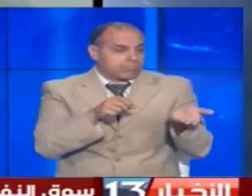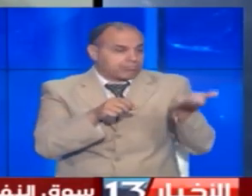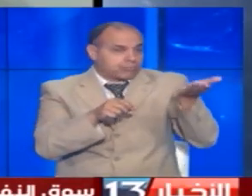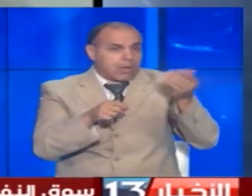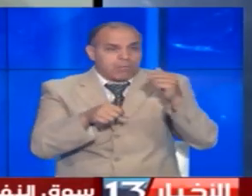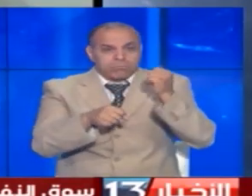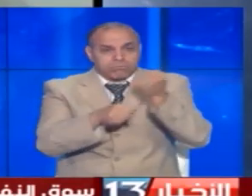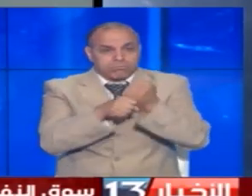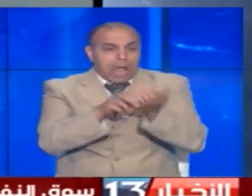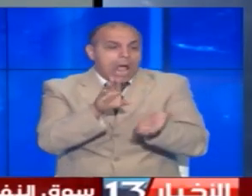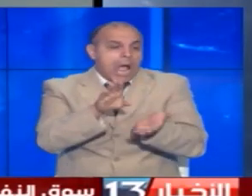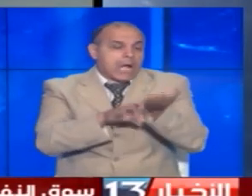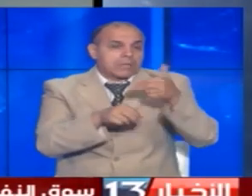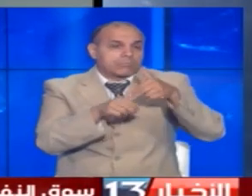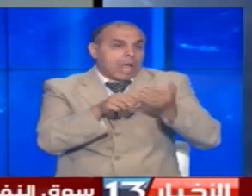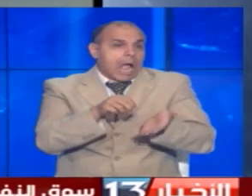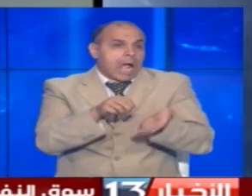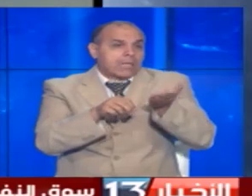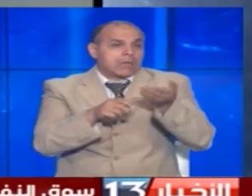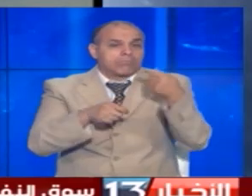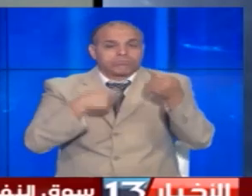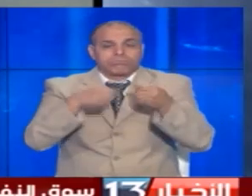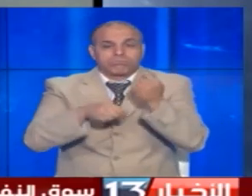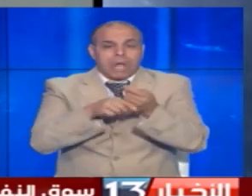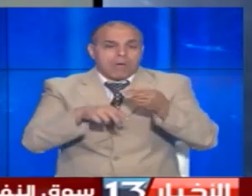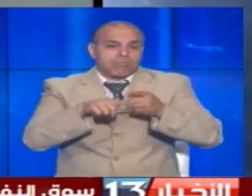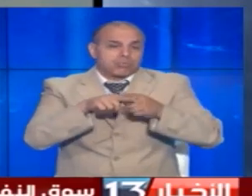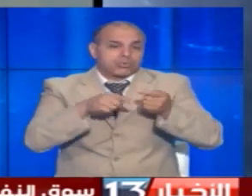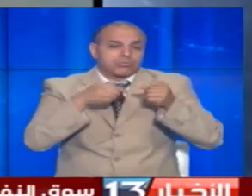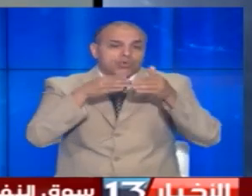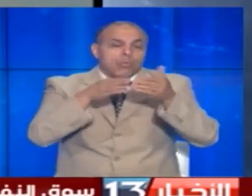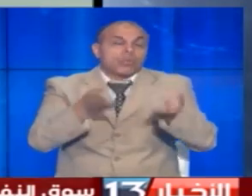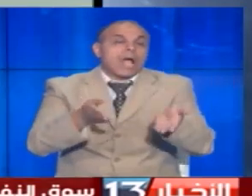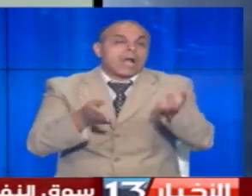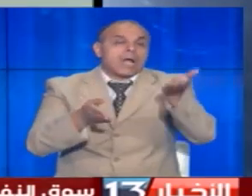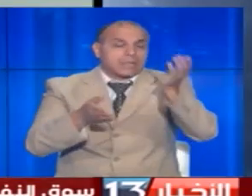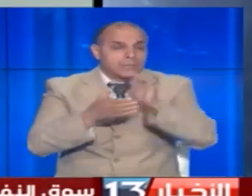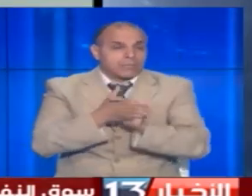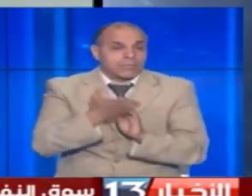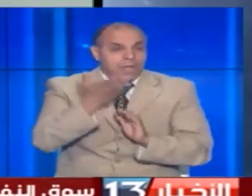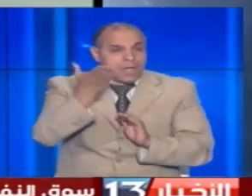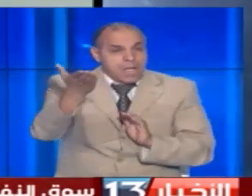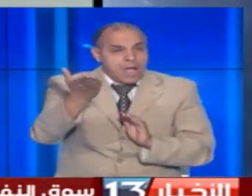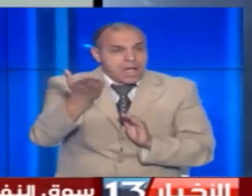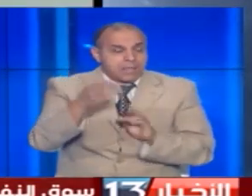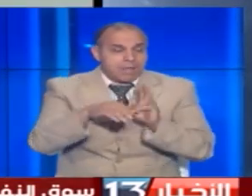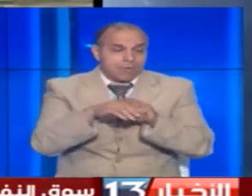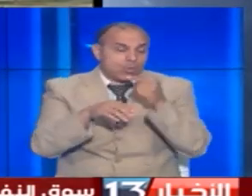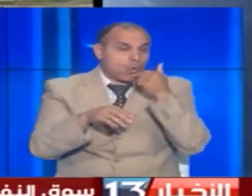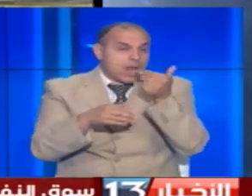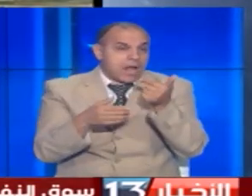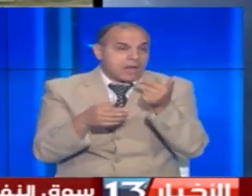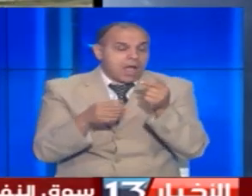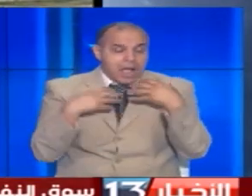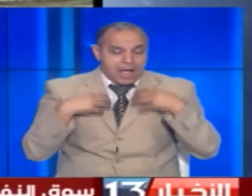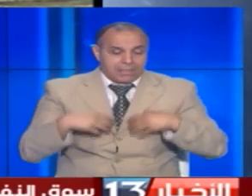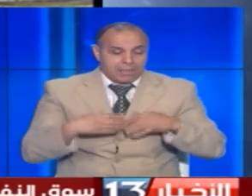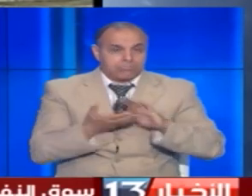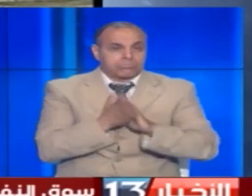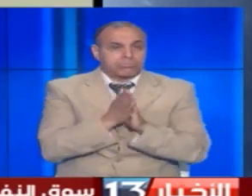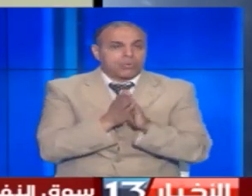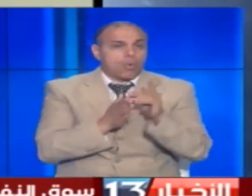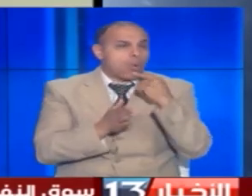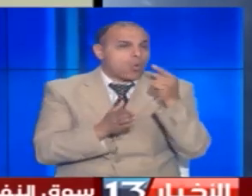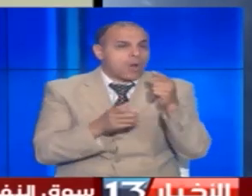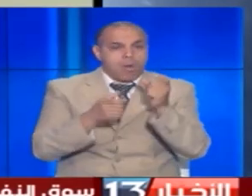انتاج وان يستثمروا المزيد لتلبيه الطلب الحالي واشار بوكين تو اليوم الى ان اعضاء منظمه البلدان